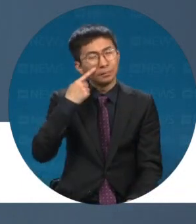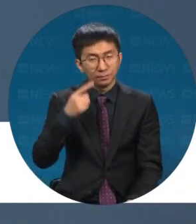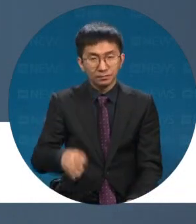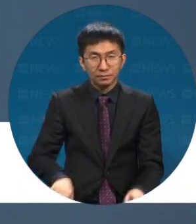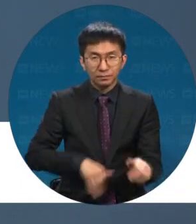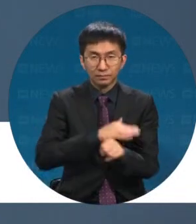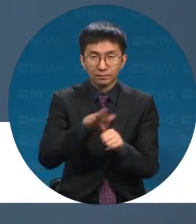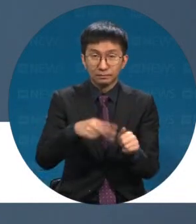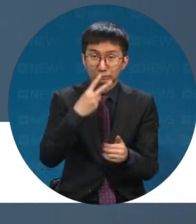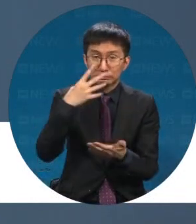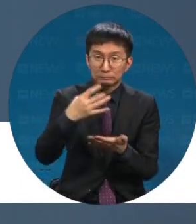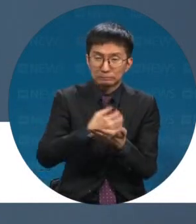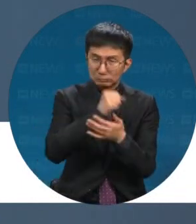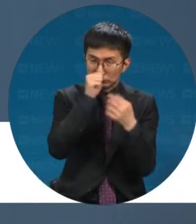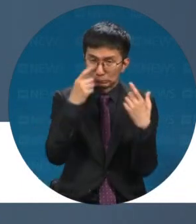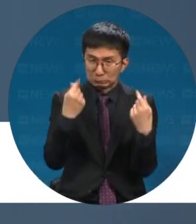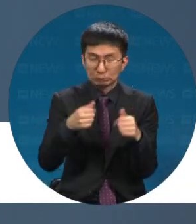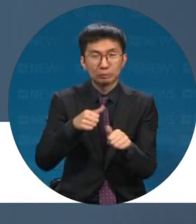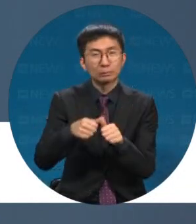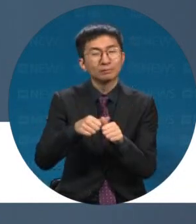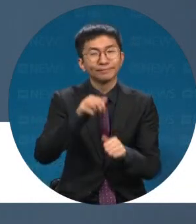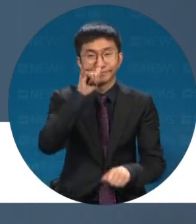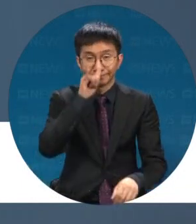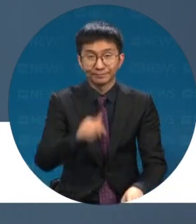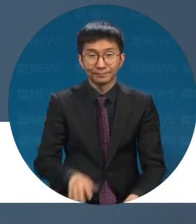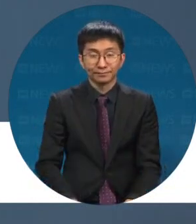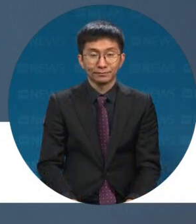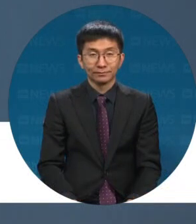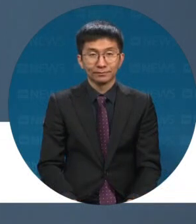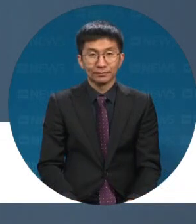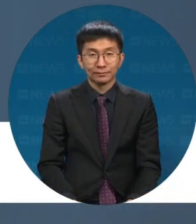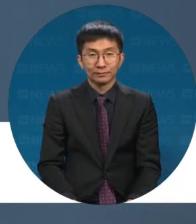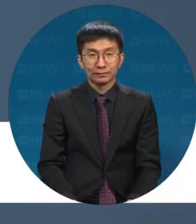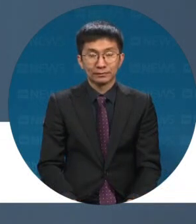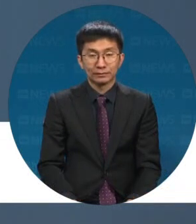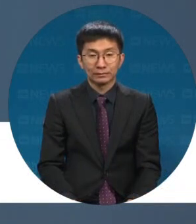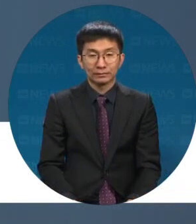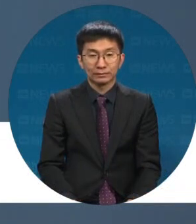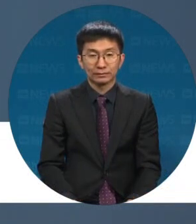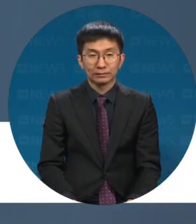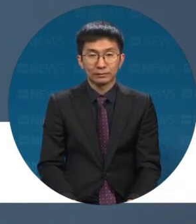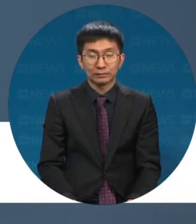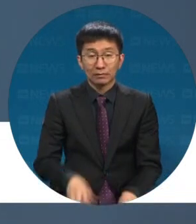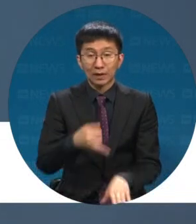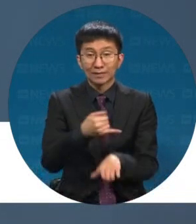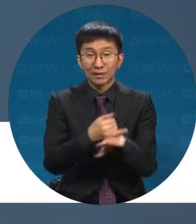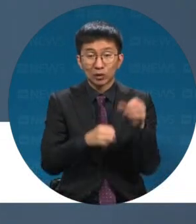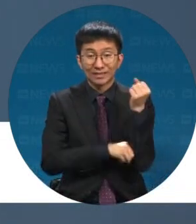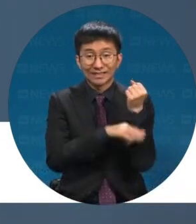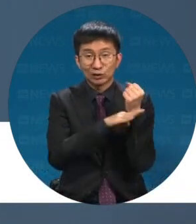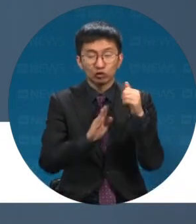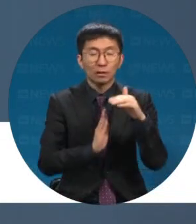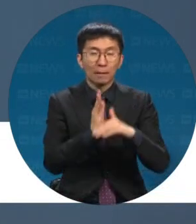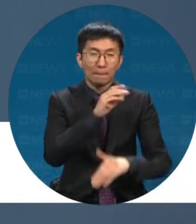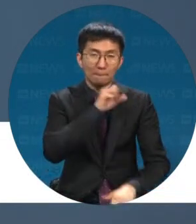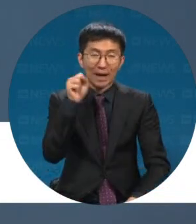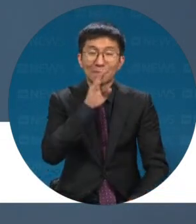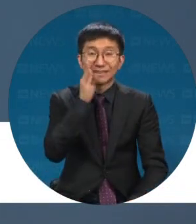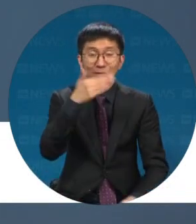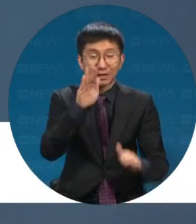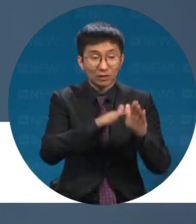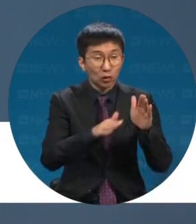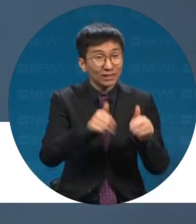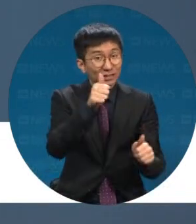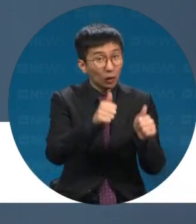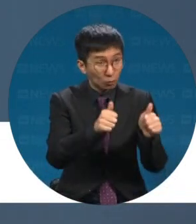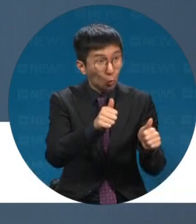전체적인 분위기를 한번 살펴봐라 라고 얘기를 하고 싶고 반대로 최저학력 기준이 충족되지만 정시에서도 충분히 가능할